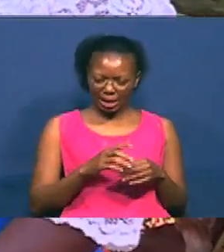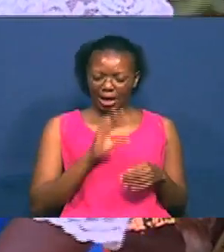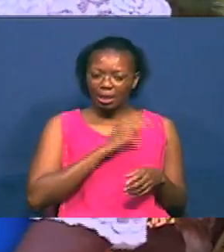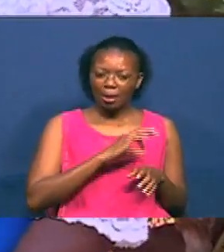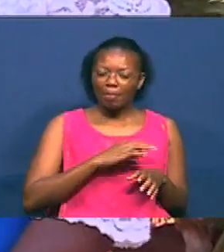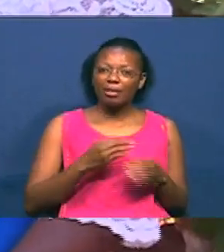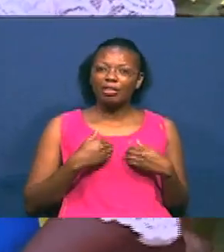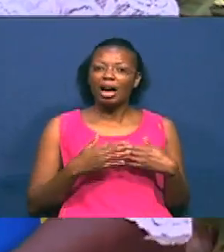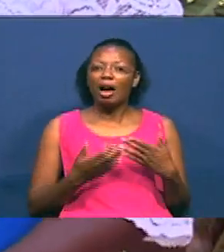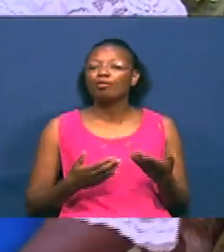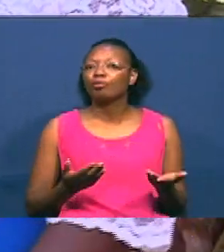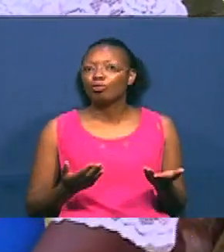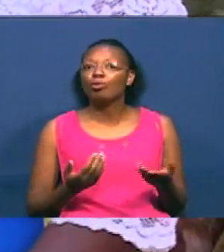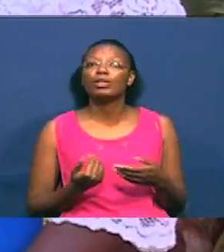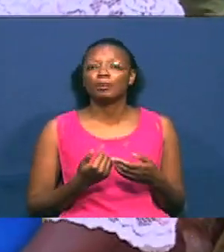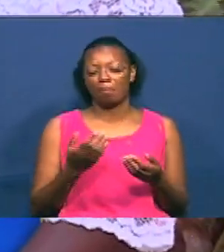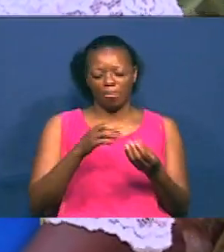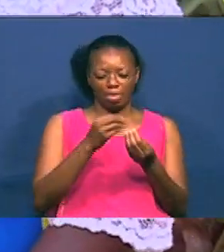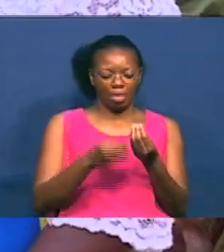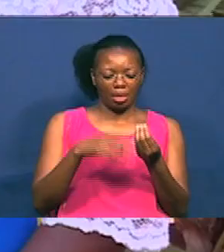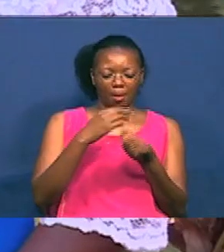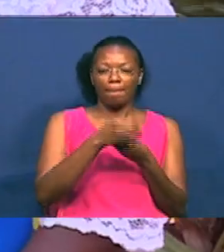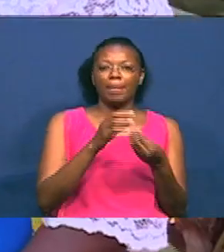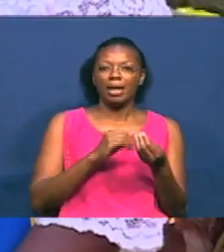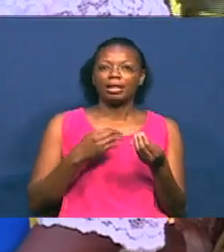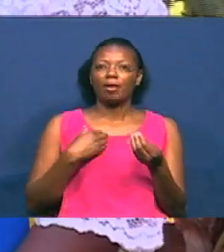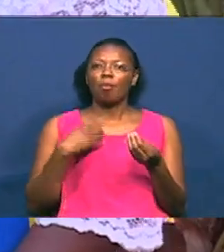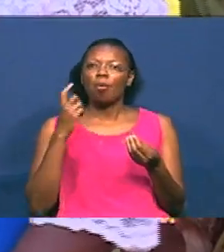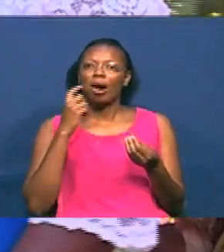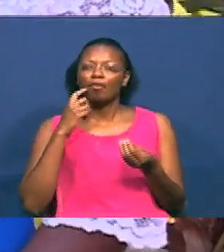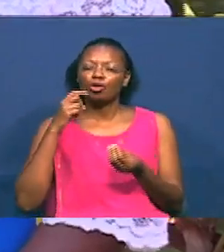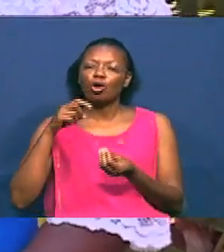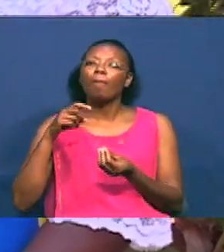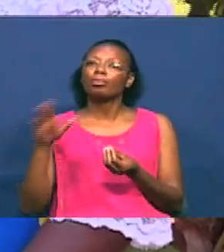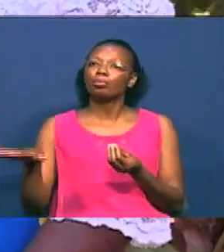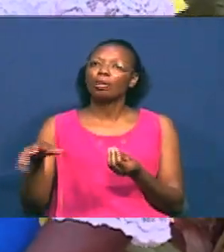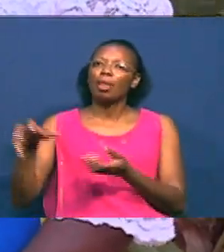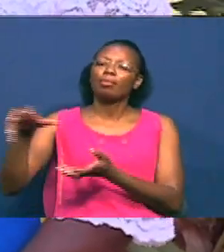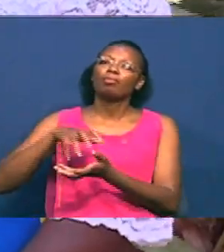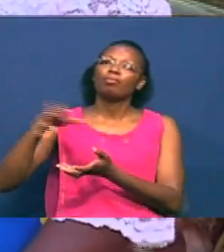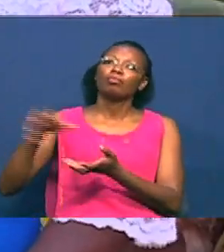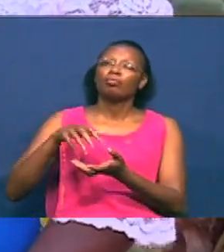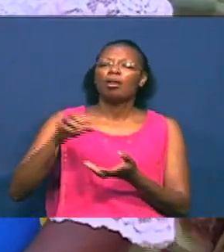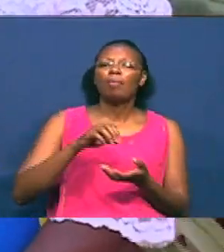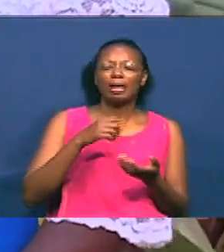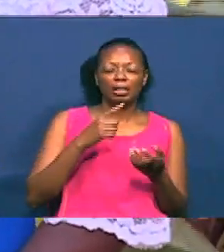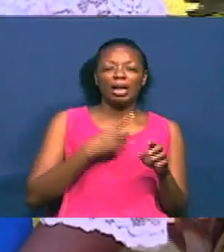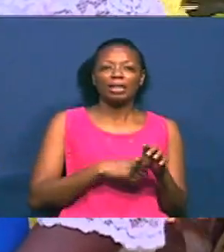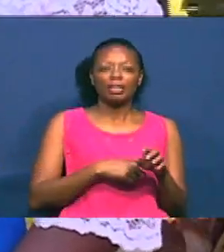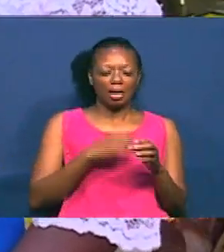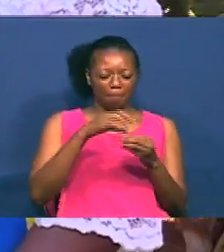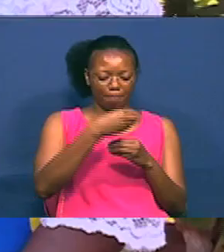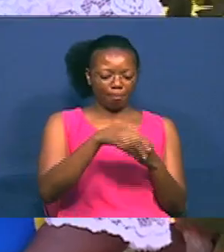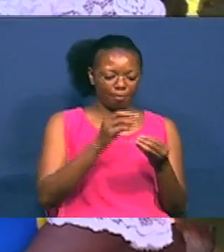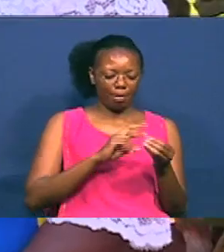ninapata mandizi. Katika trading center yetu ambayo iko karibu na hapa nyumbani, mara hizi